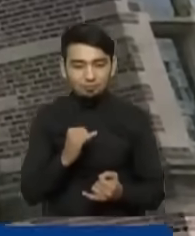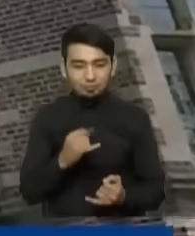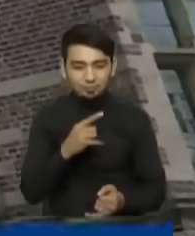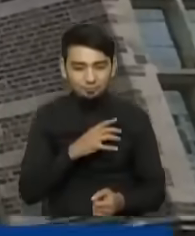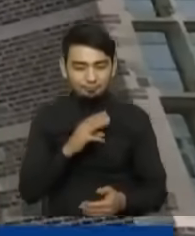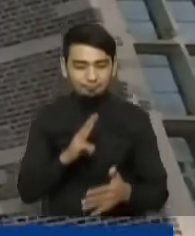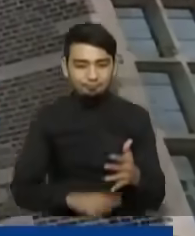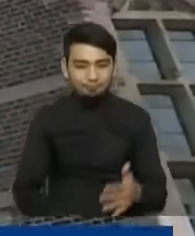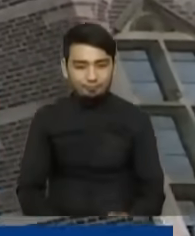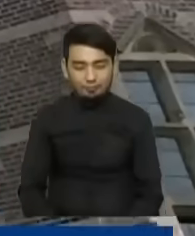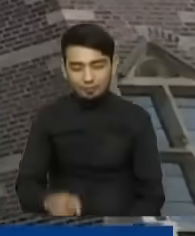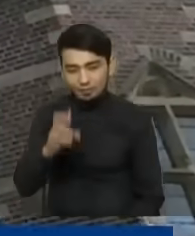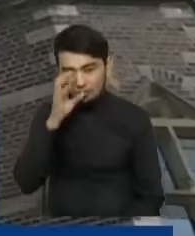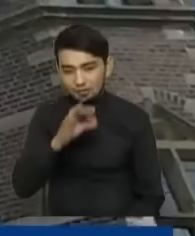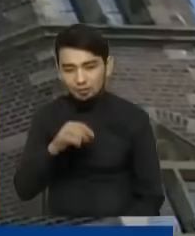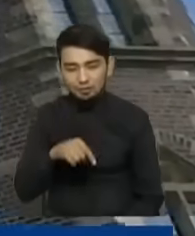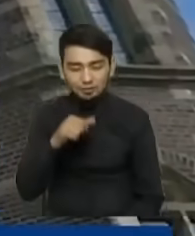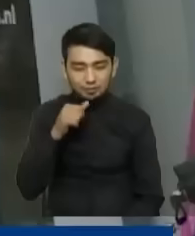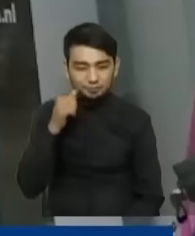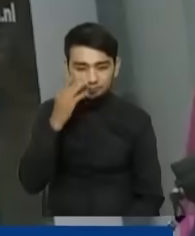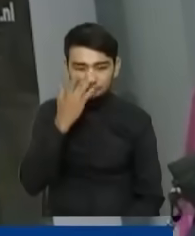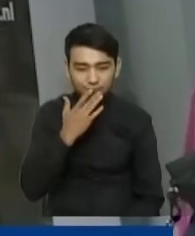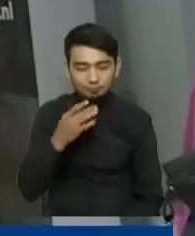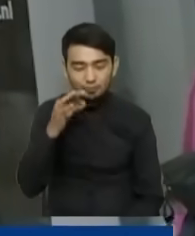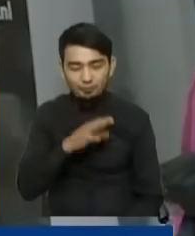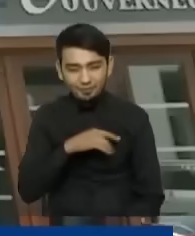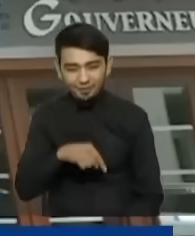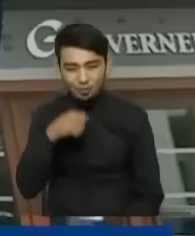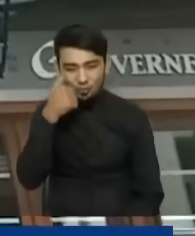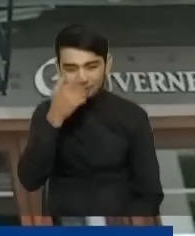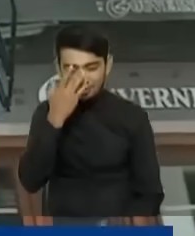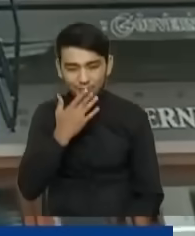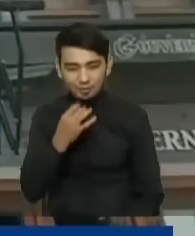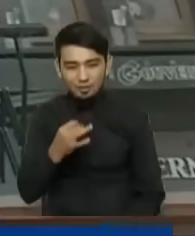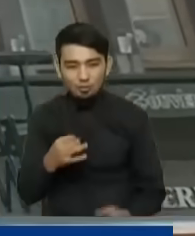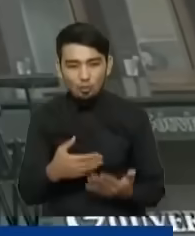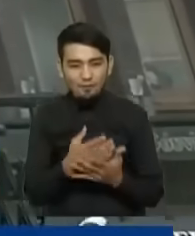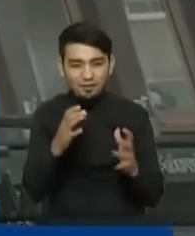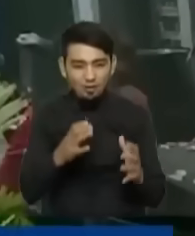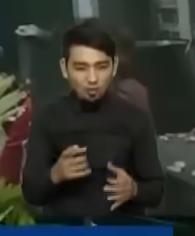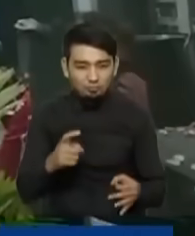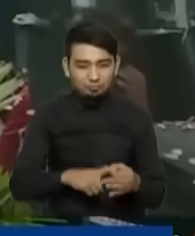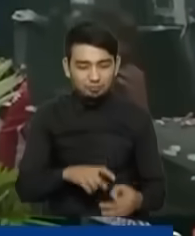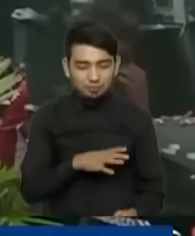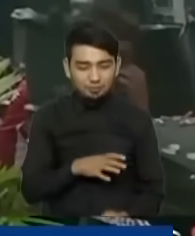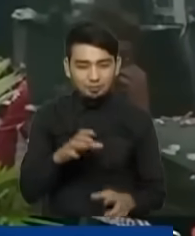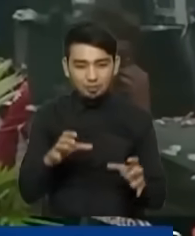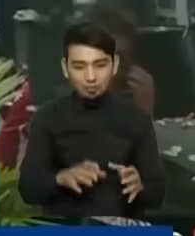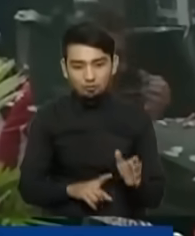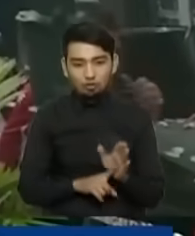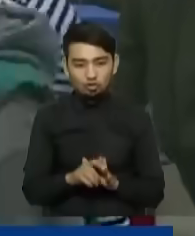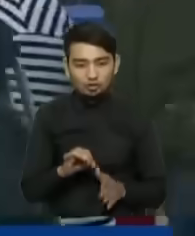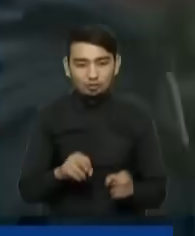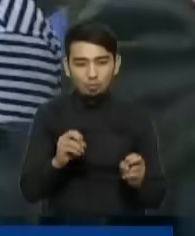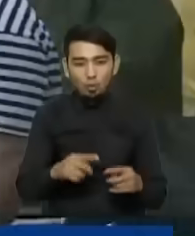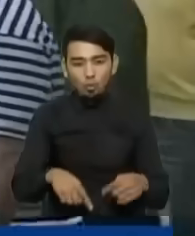Айта кетейік, ел үкіметі биыл жазда жыныстық зорлық зомбылықпен күресу туралы жаңа заң қабылдаған болатын. Заң күшіне енгелі құзырлы орган